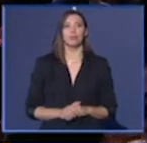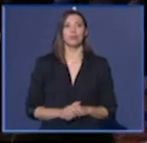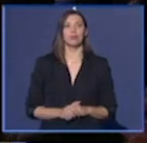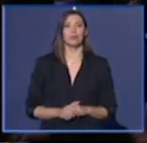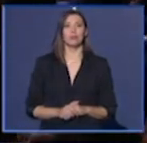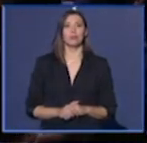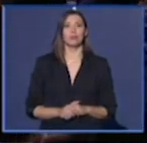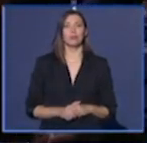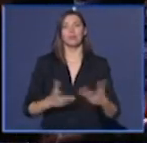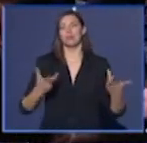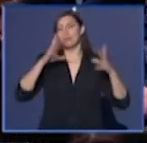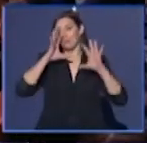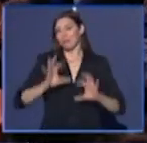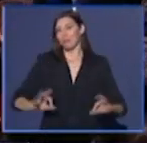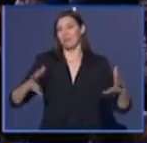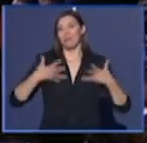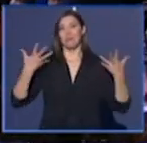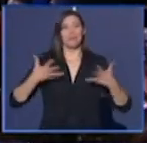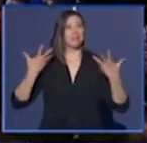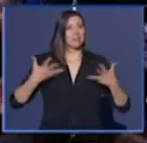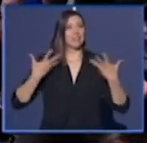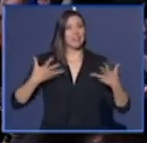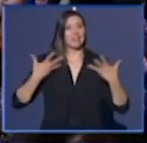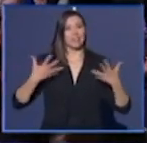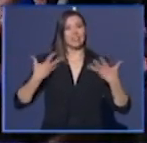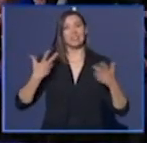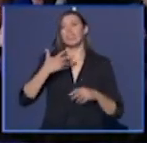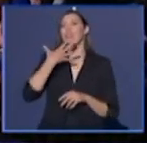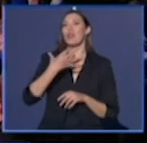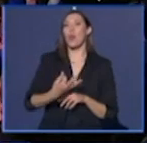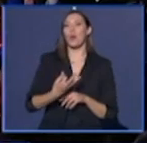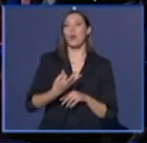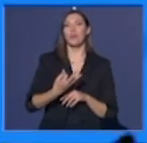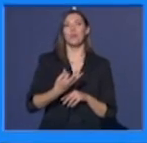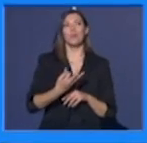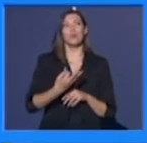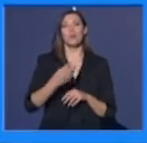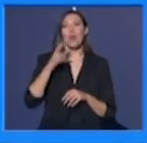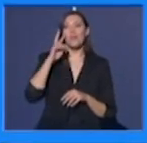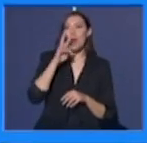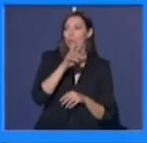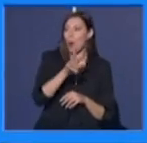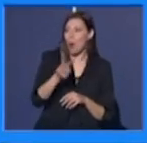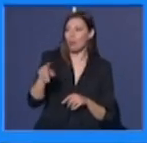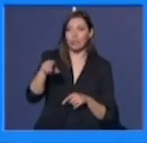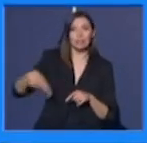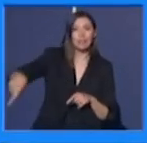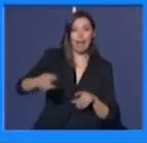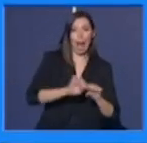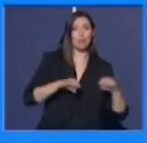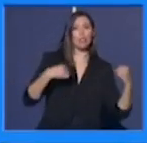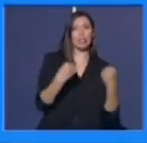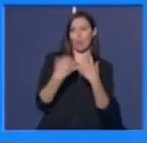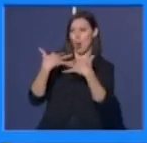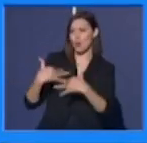Για πρώτη φορά τα τελευταία χρόνια, το συνέδριο της Νέας Δημοκρατίας διεξήχθη ομαλά χωρίς αντιπαράθεση σε κομματικών αντιπάλων ή έντονων ιδεολογικών